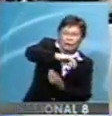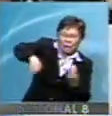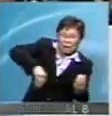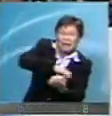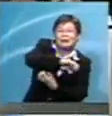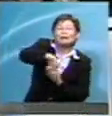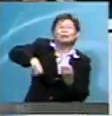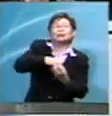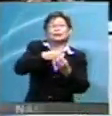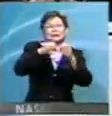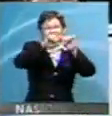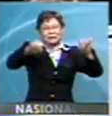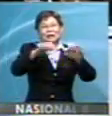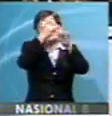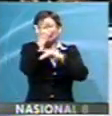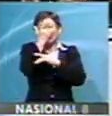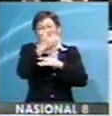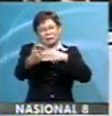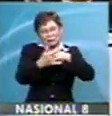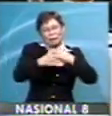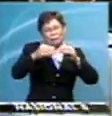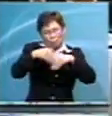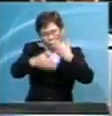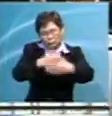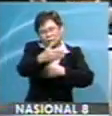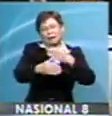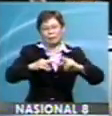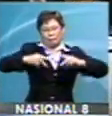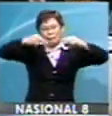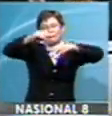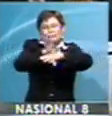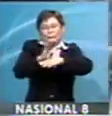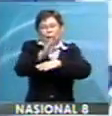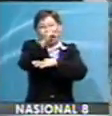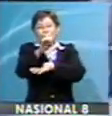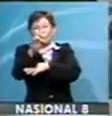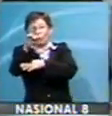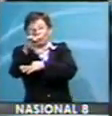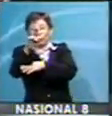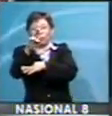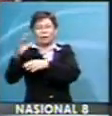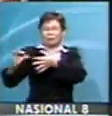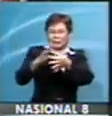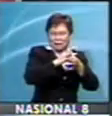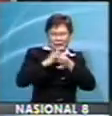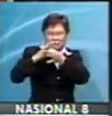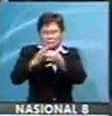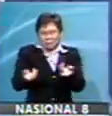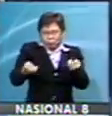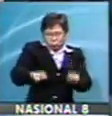teknologi termaju perkomersialan dan peningkatan perniagaan memorand fahaman bagi kerjasama tersebut